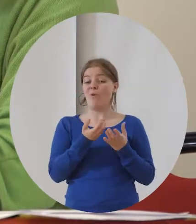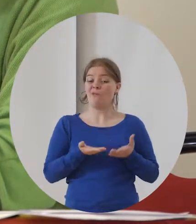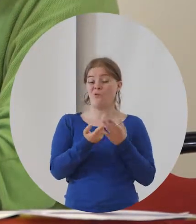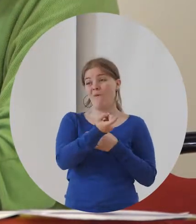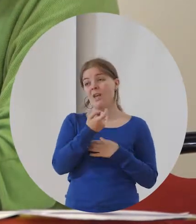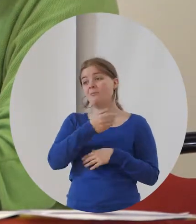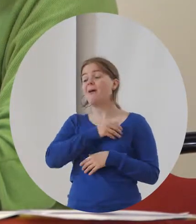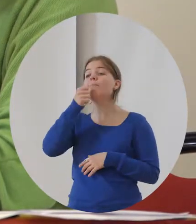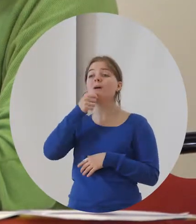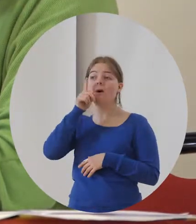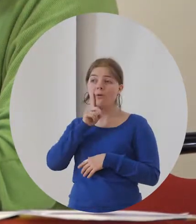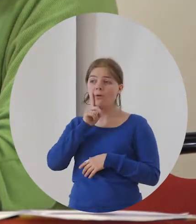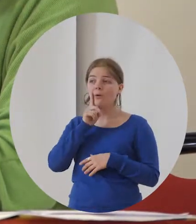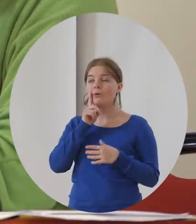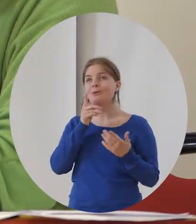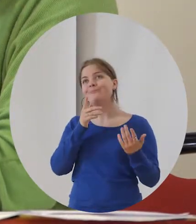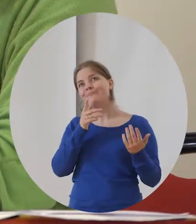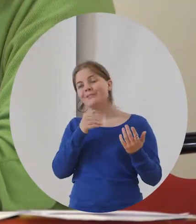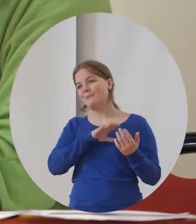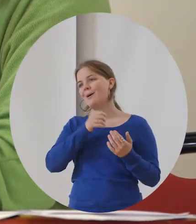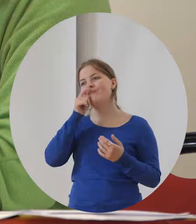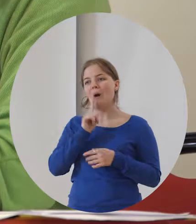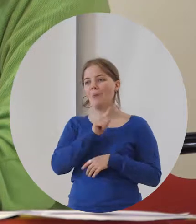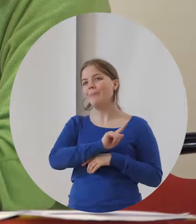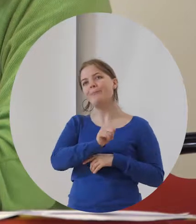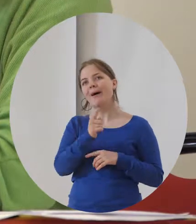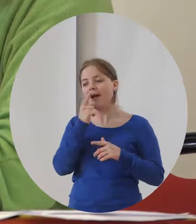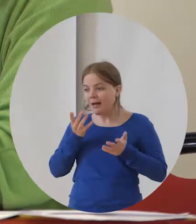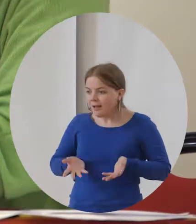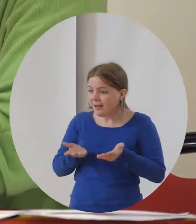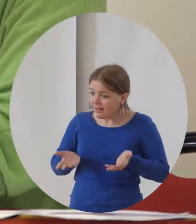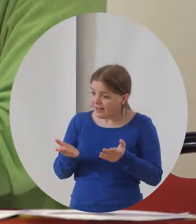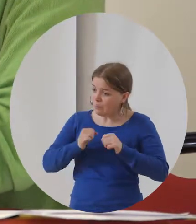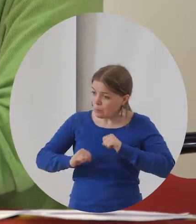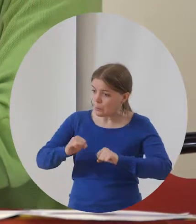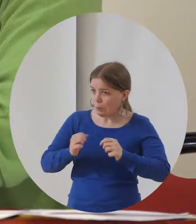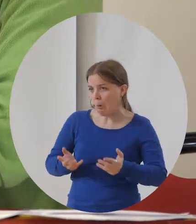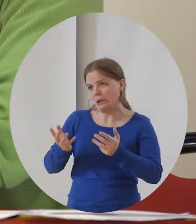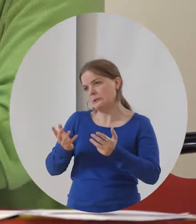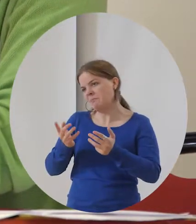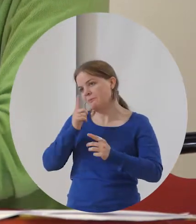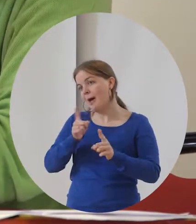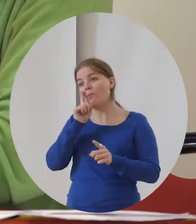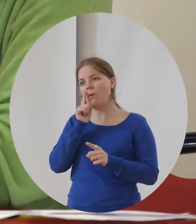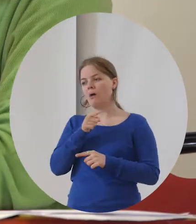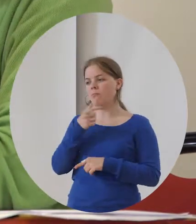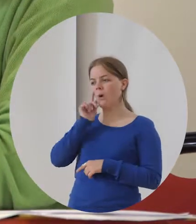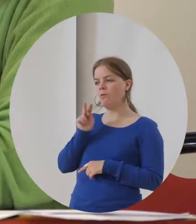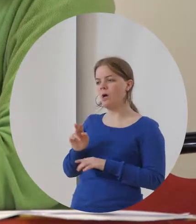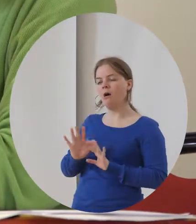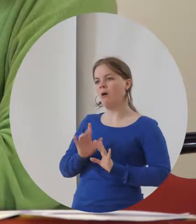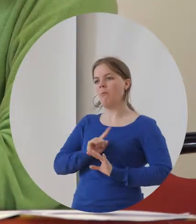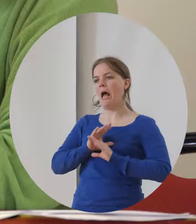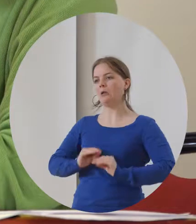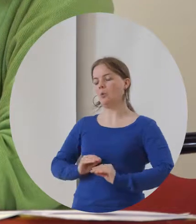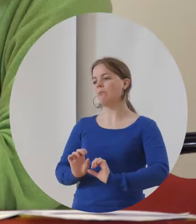ne vont pas inciter l'enfant à bouger parce qu'ils ne sont pas rassurés, quoi.